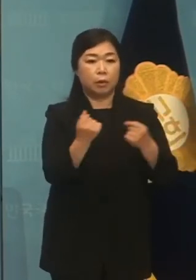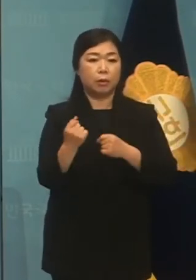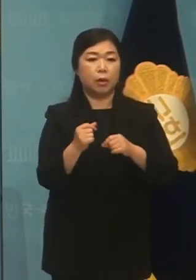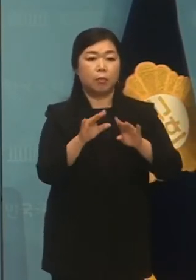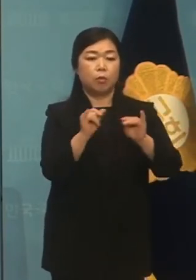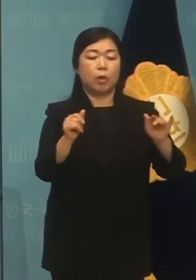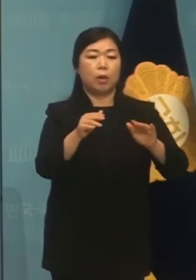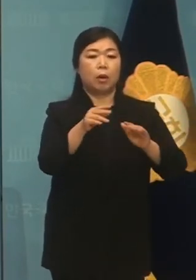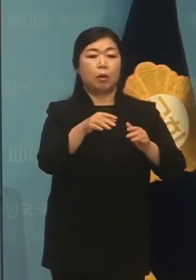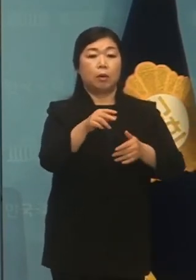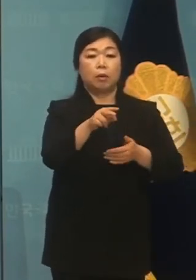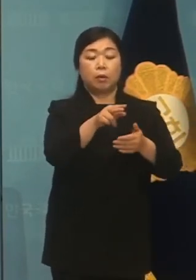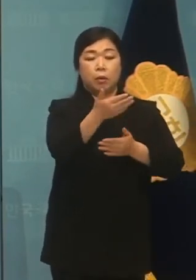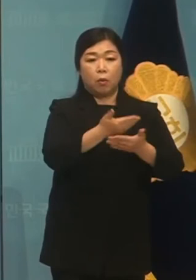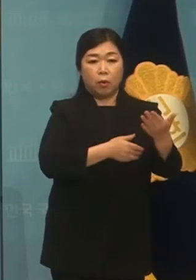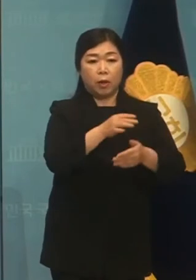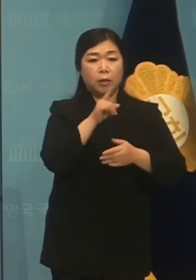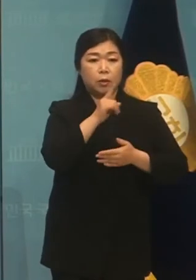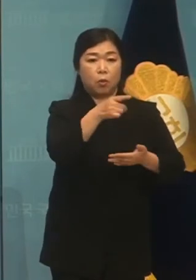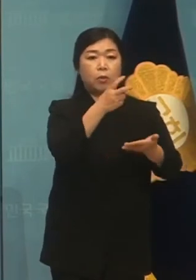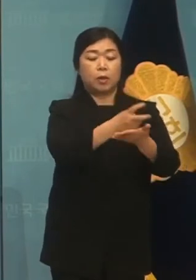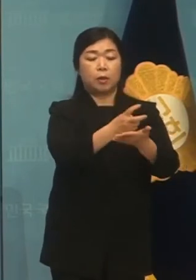거래 신고제를 도입해야 합니다.